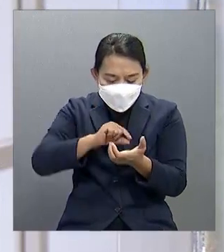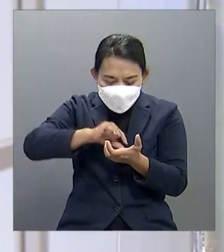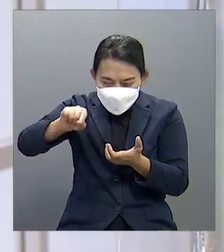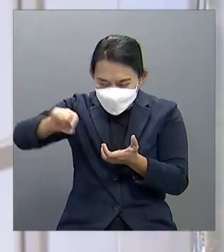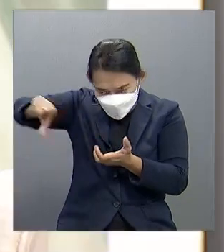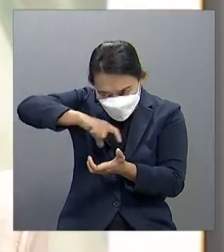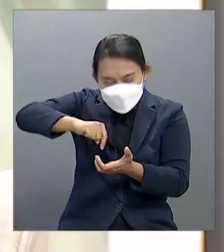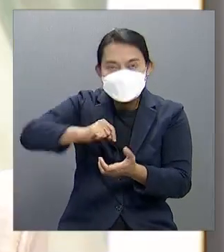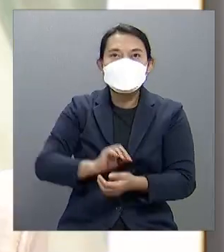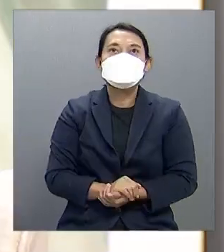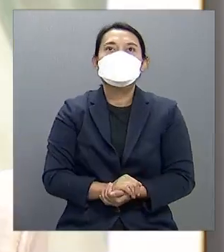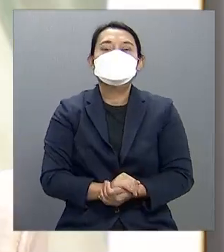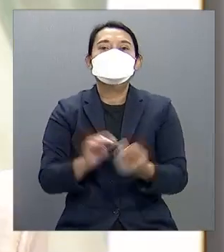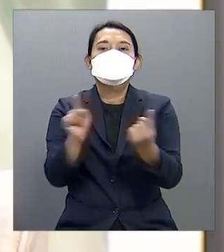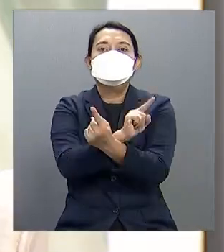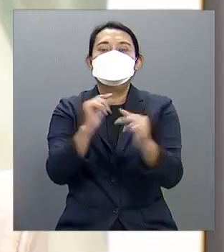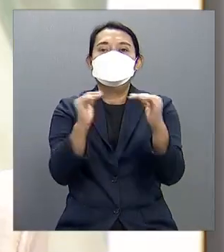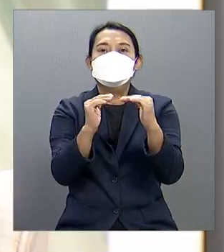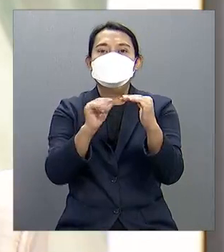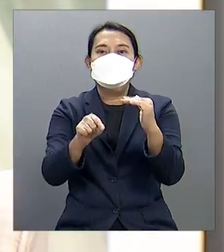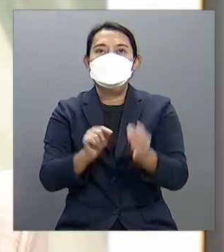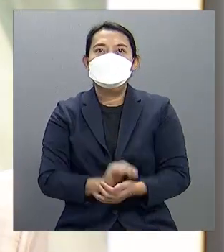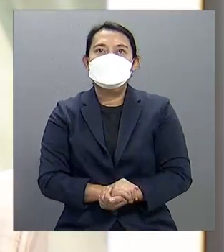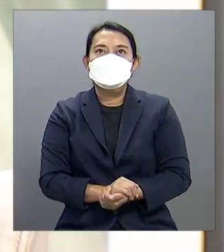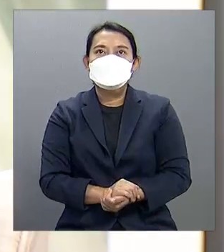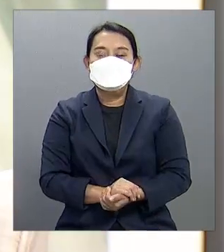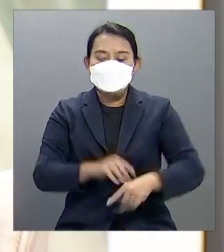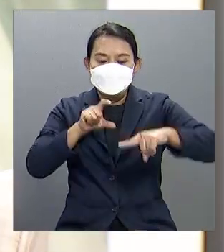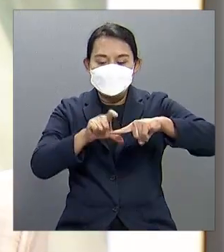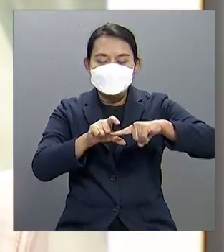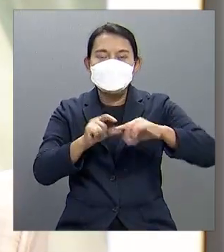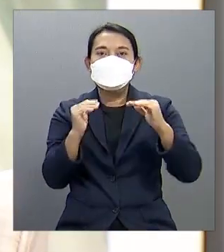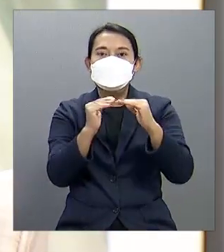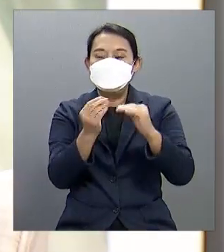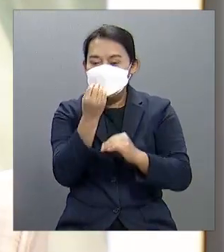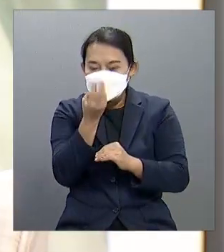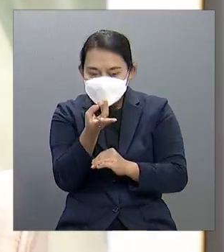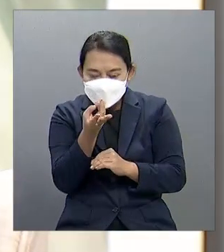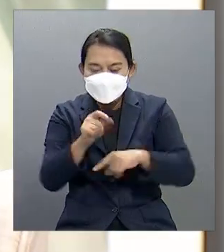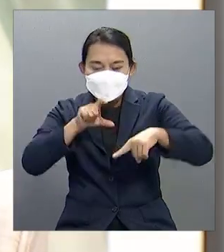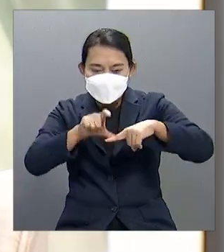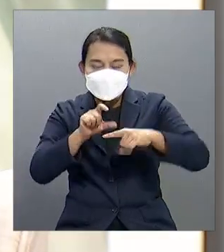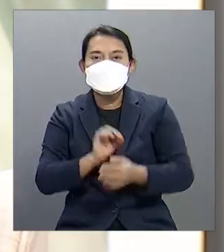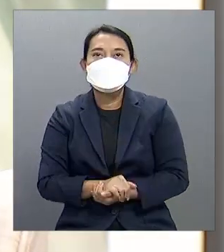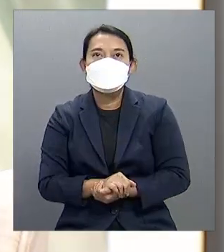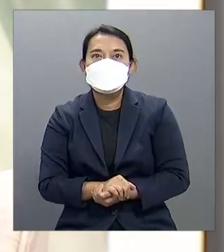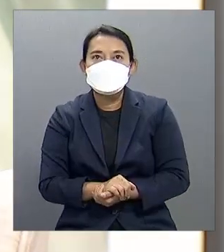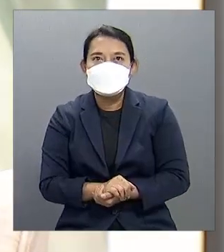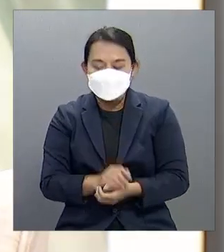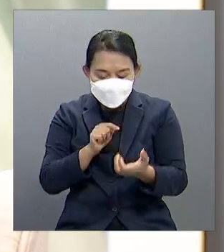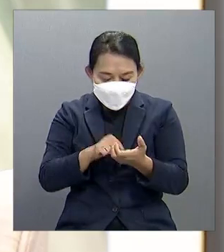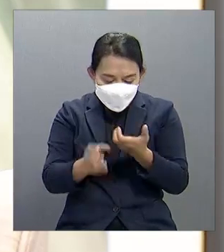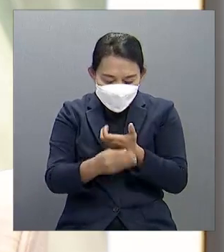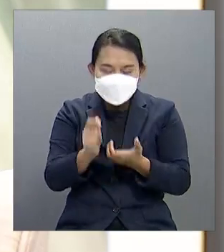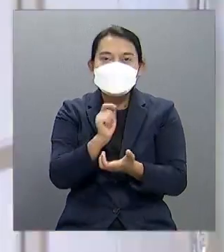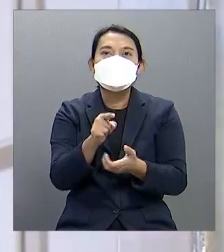ท่าเทียมไหมคุณยุคนี้สมัยนี้ก็ต้องเท่าเทียมใช ่หารเท่ากันมากินนิดเดียวก็หารเท่ากันสแกน QR code ส่งมาให้จ่ายเลย ใช่ น ี ่ไงสังคมคุณ